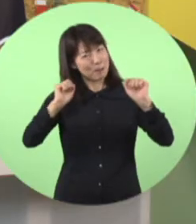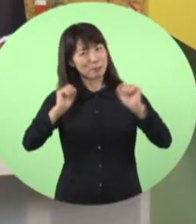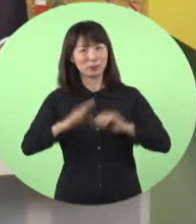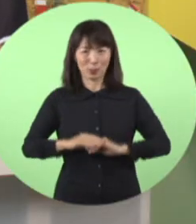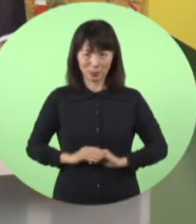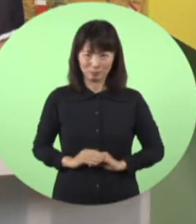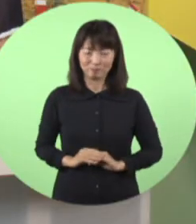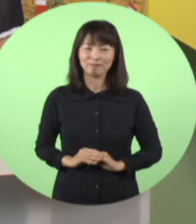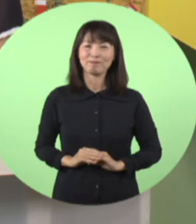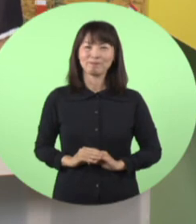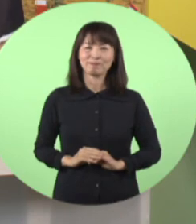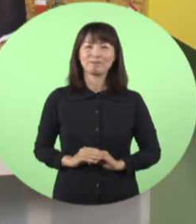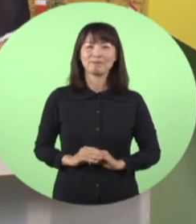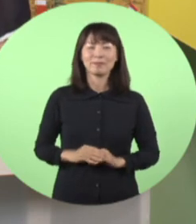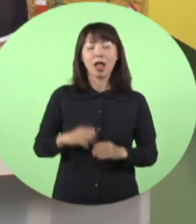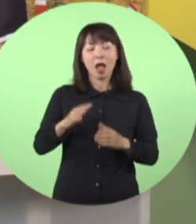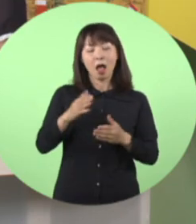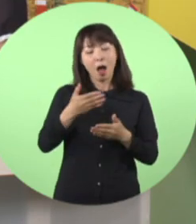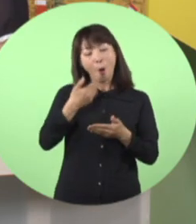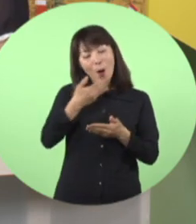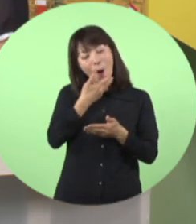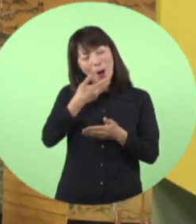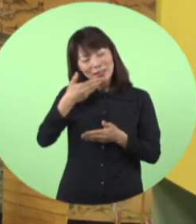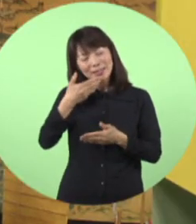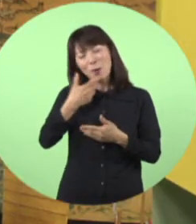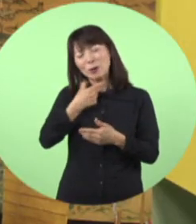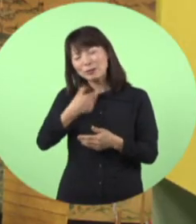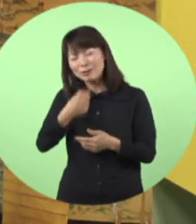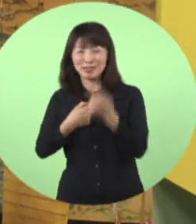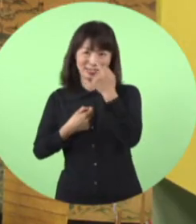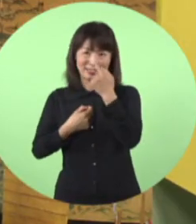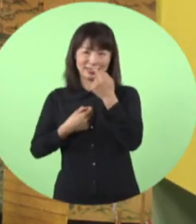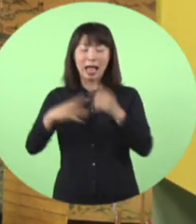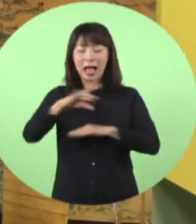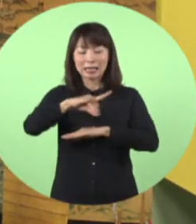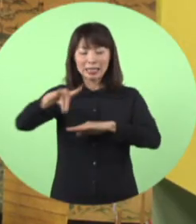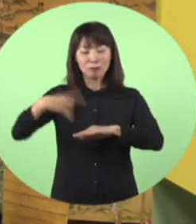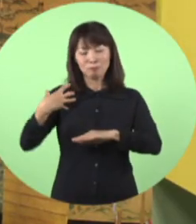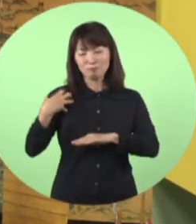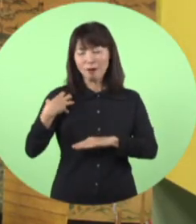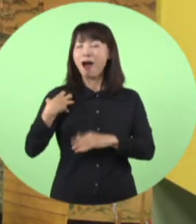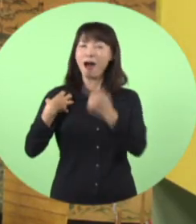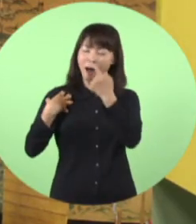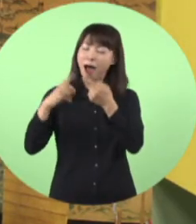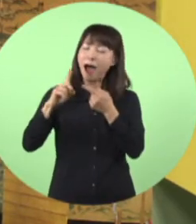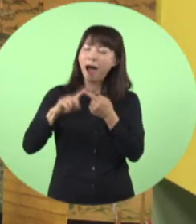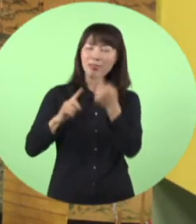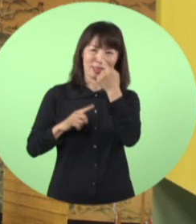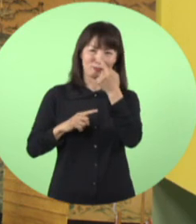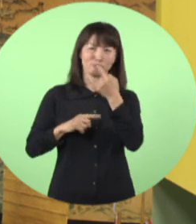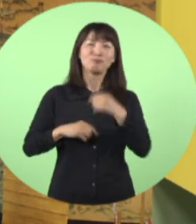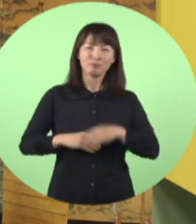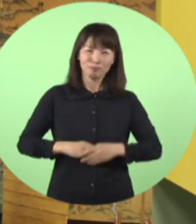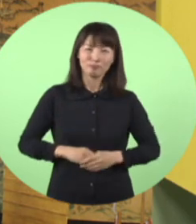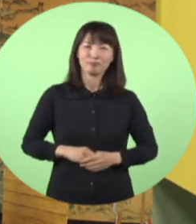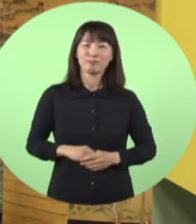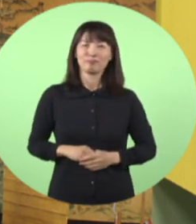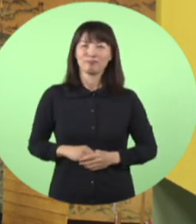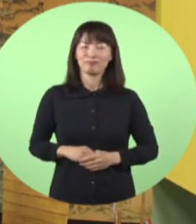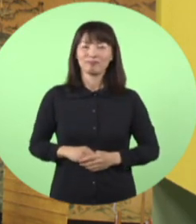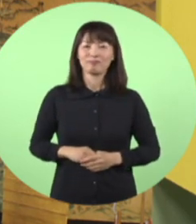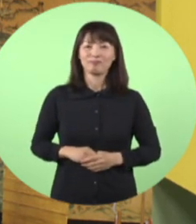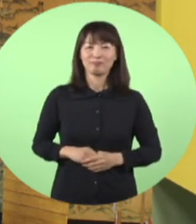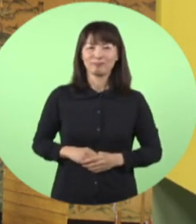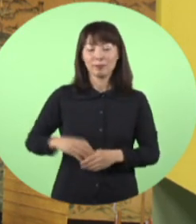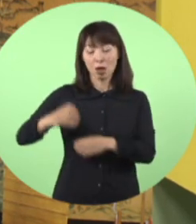はい、 もうね、美味しいものが大好きな私にとってはこんなに嬉しい企画がないんですよね。 そうでしょうね。 はい、あの兵庫県